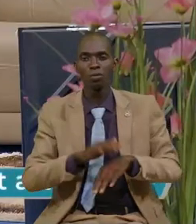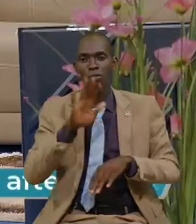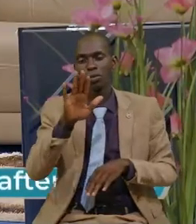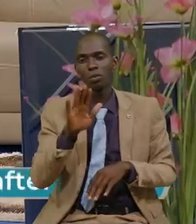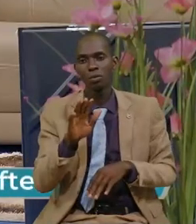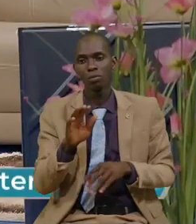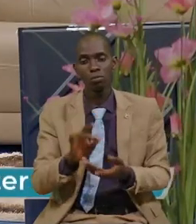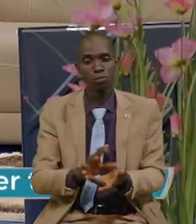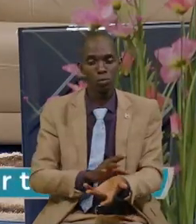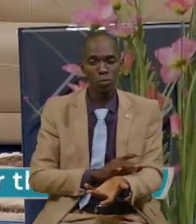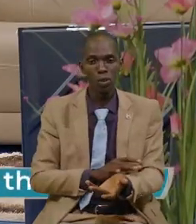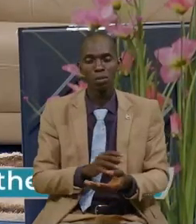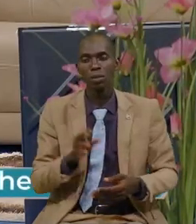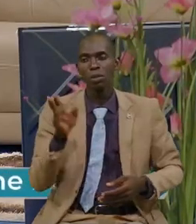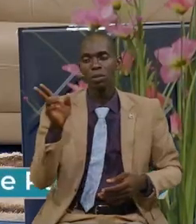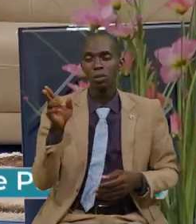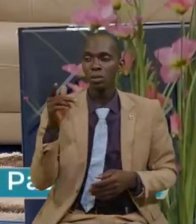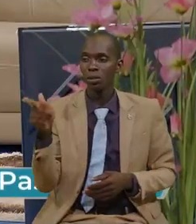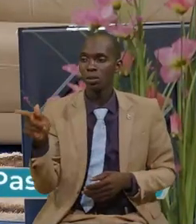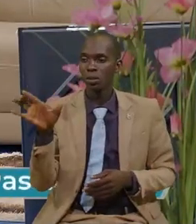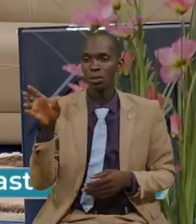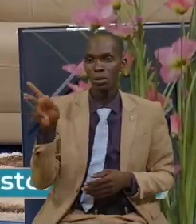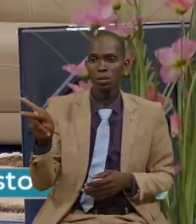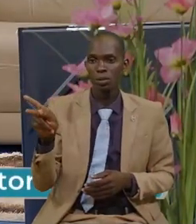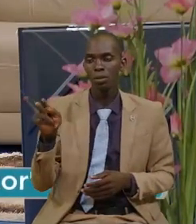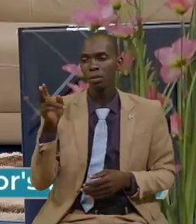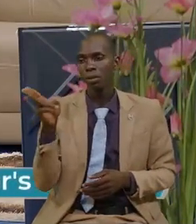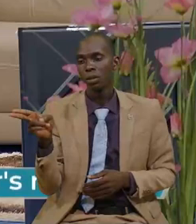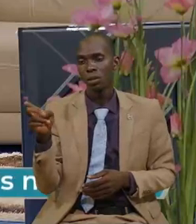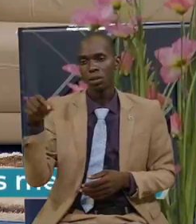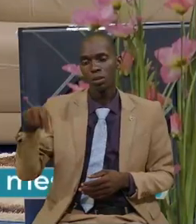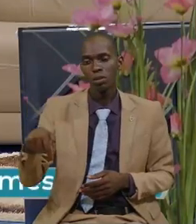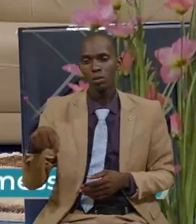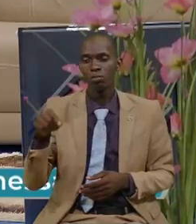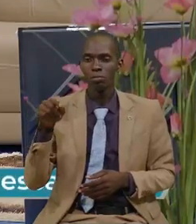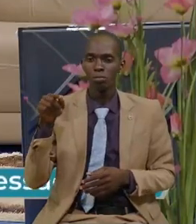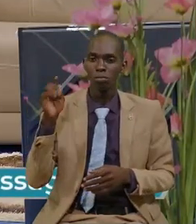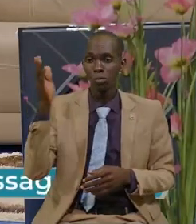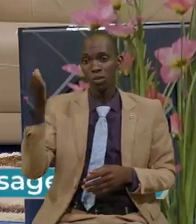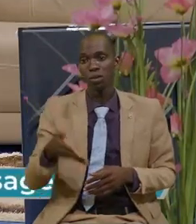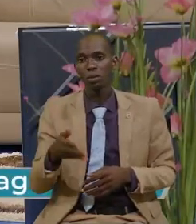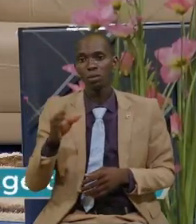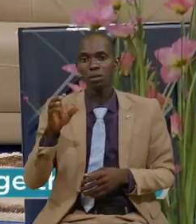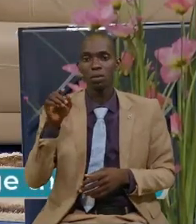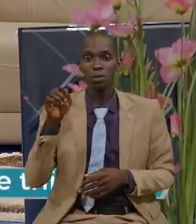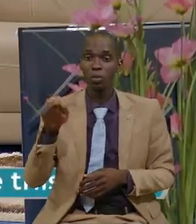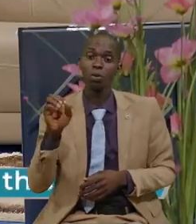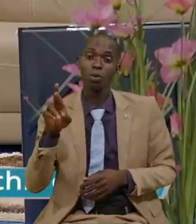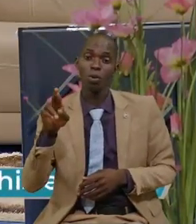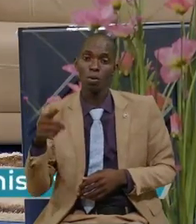là-bas, qui apparaît sous votre écran.